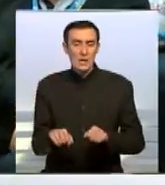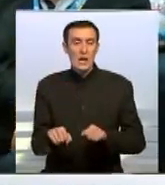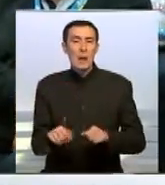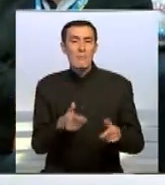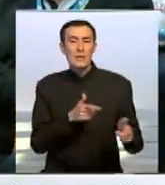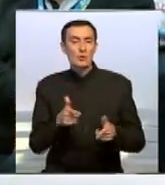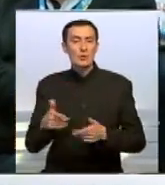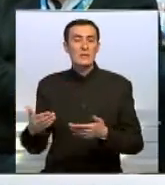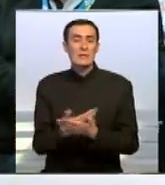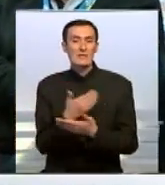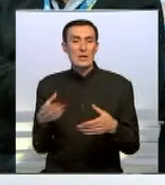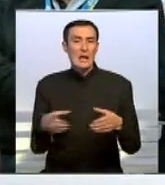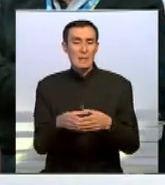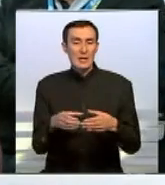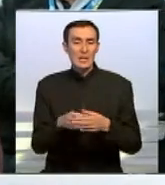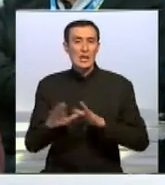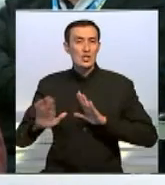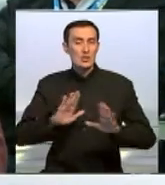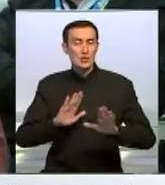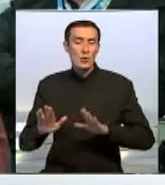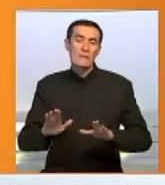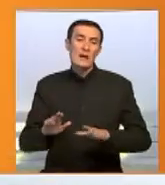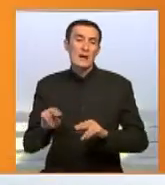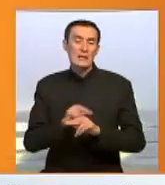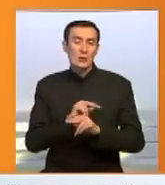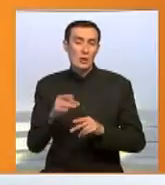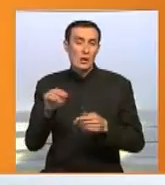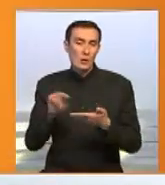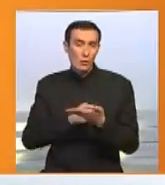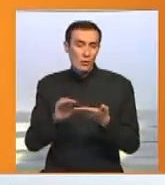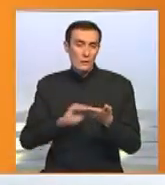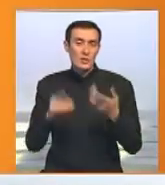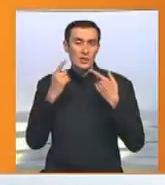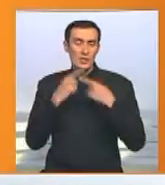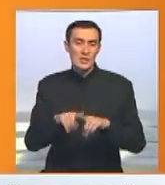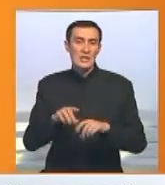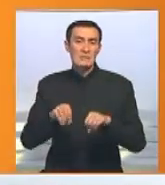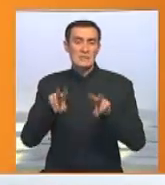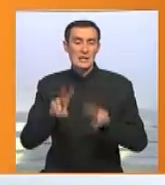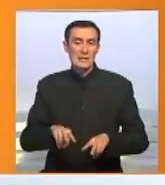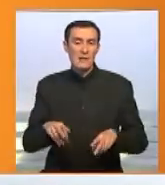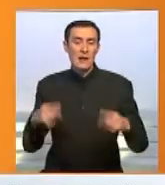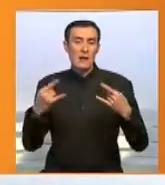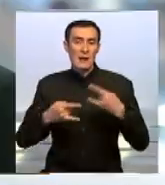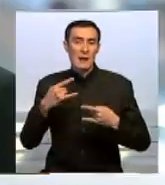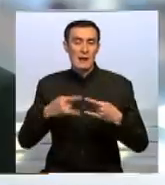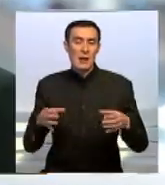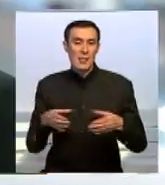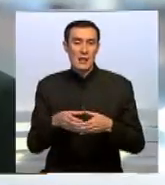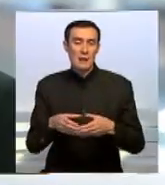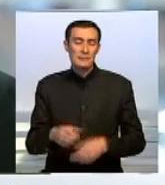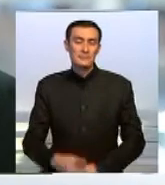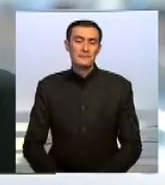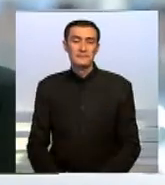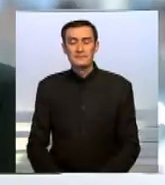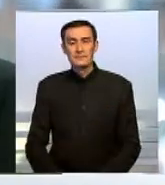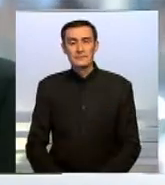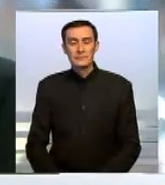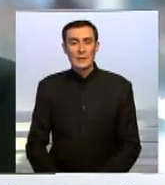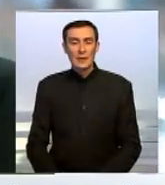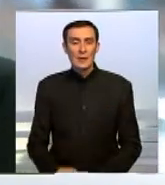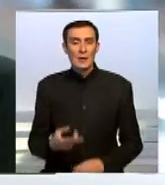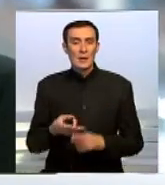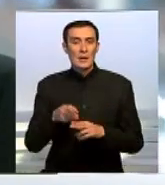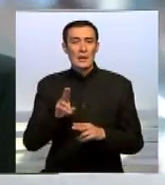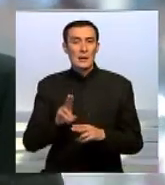подготовке новостей для команды режиссеров, редакторов и технических специалистов канала. Это признание,